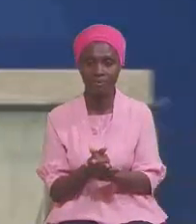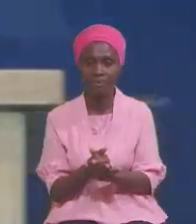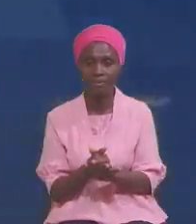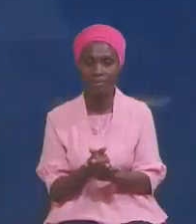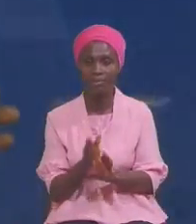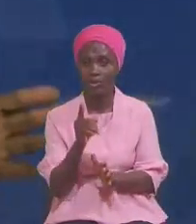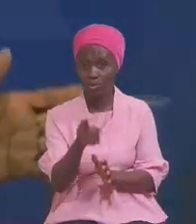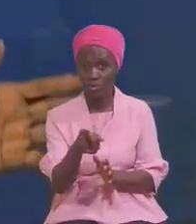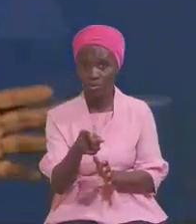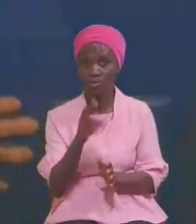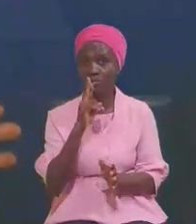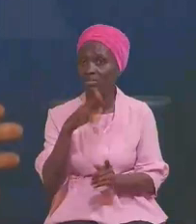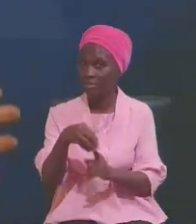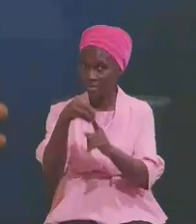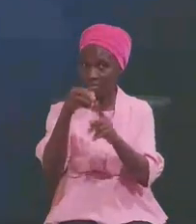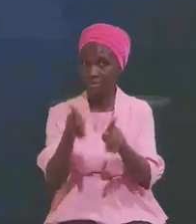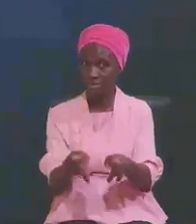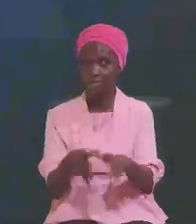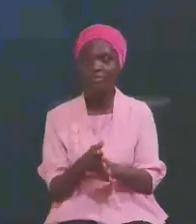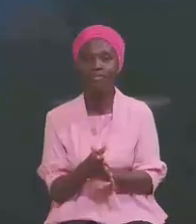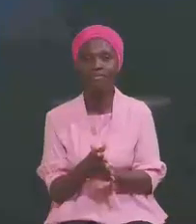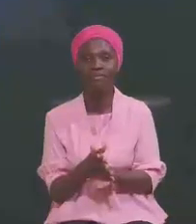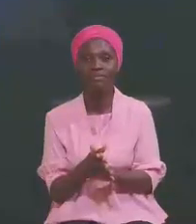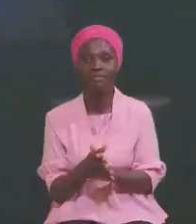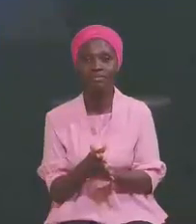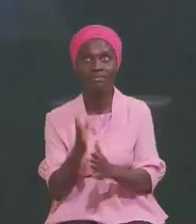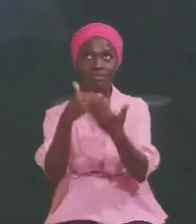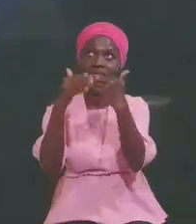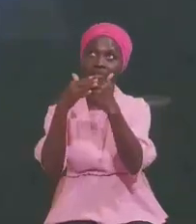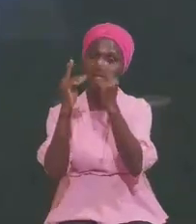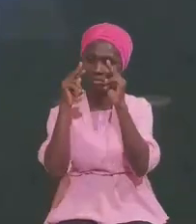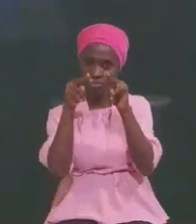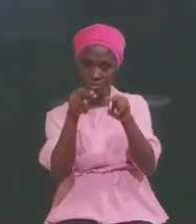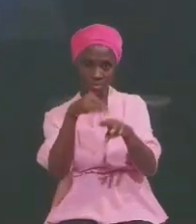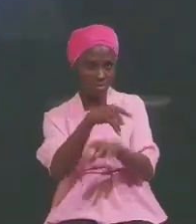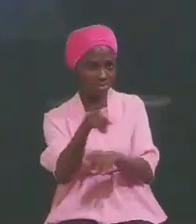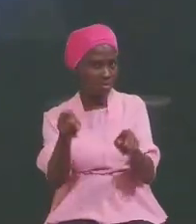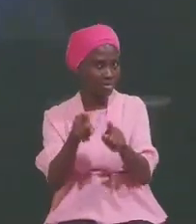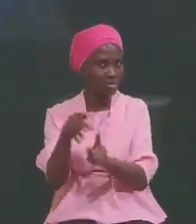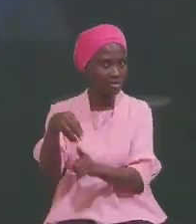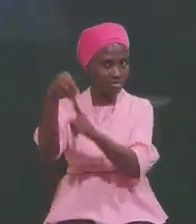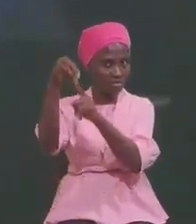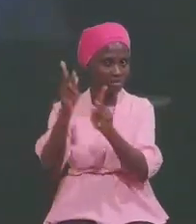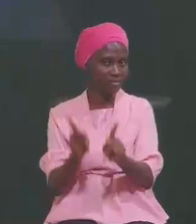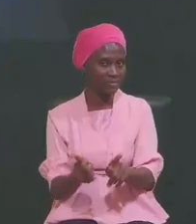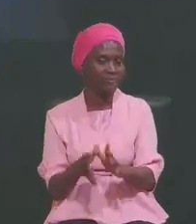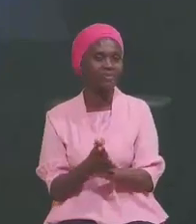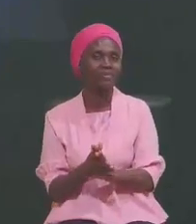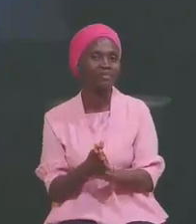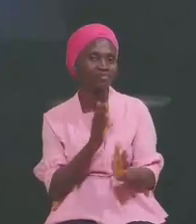Vous êtes spécial. Le ciel vous regarde comme étant spécial.